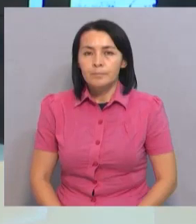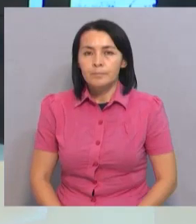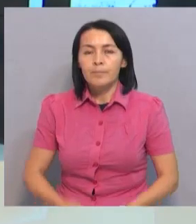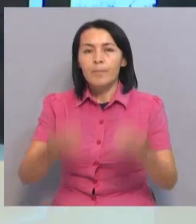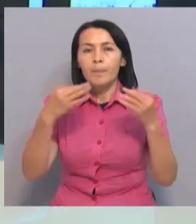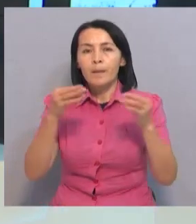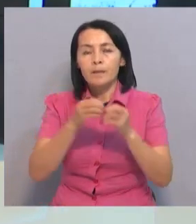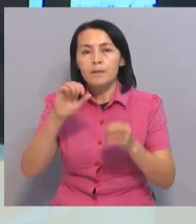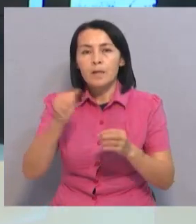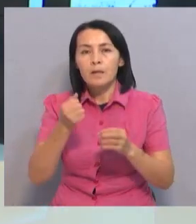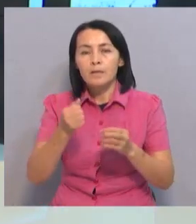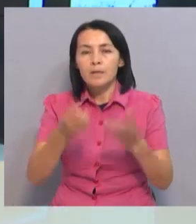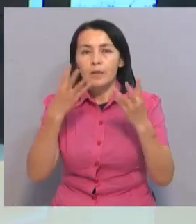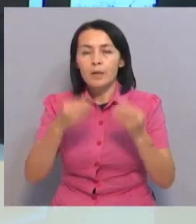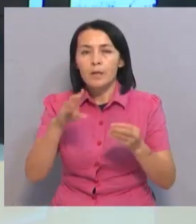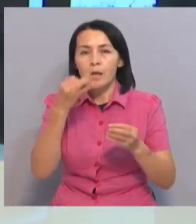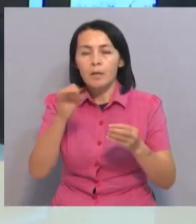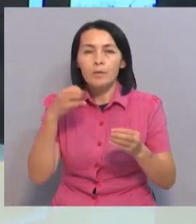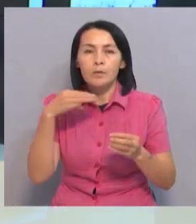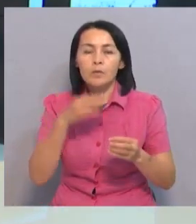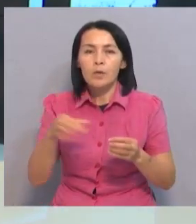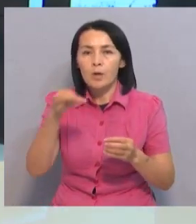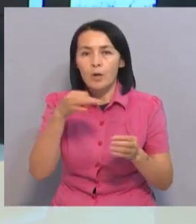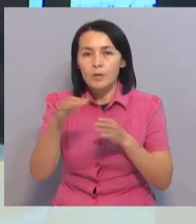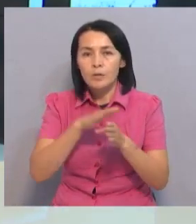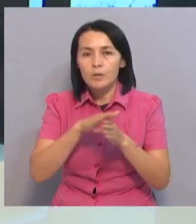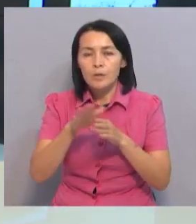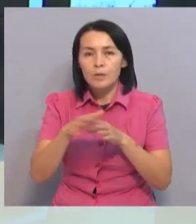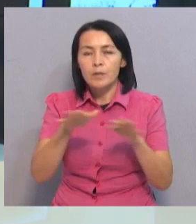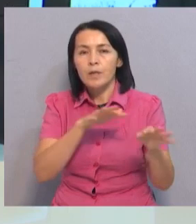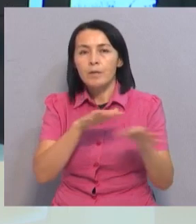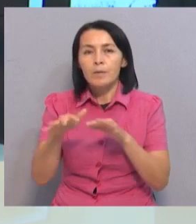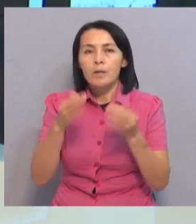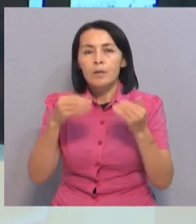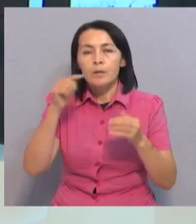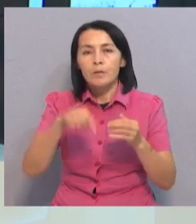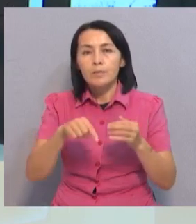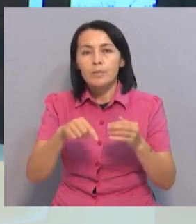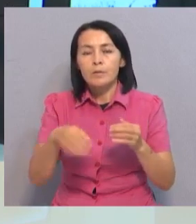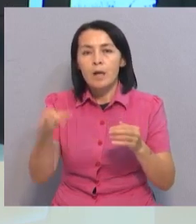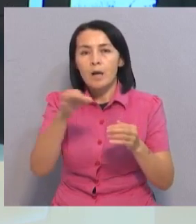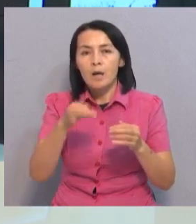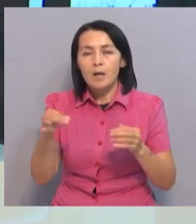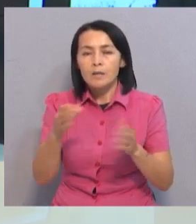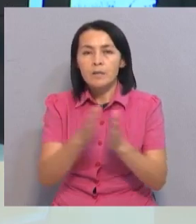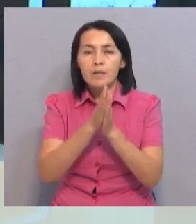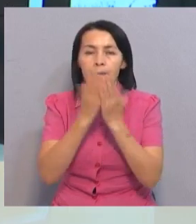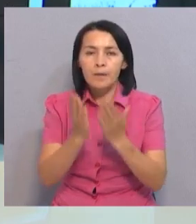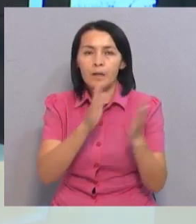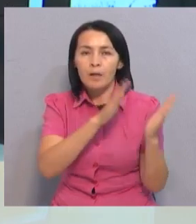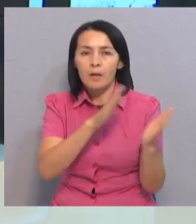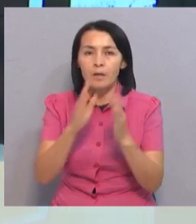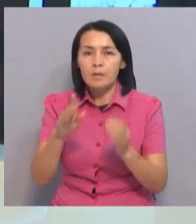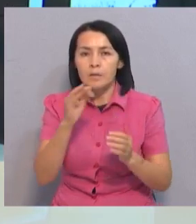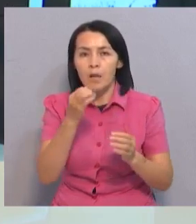Привет Сегодня 10 августа ко дню Абая в туркестанской области проходит ряд мероприятий в том числе областная универсальная научная